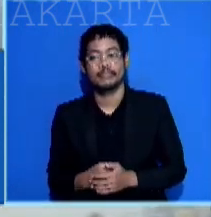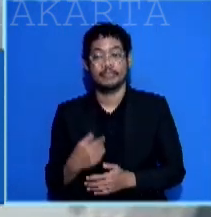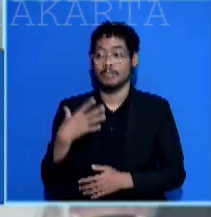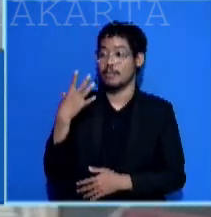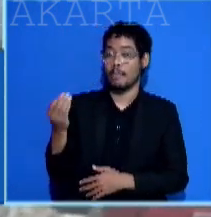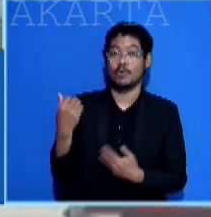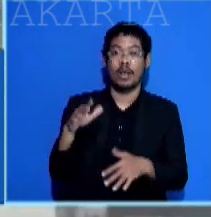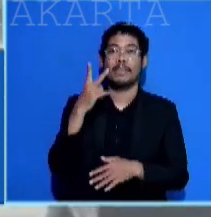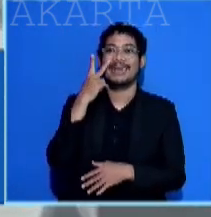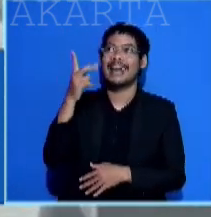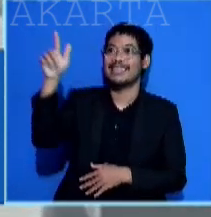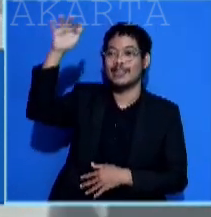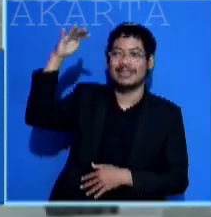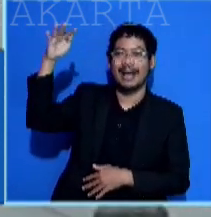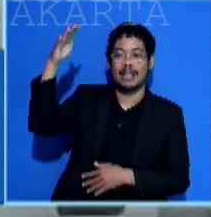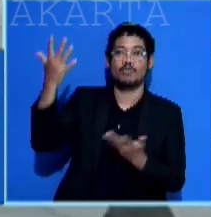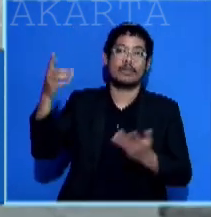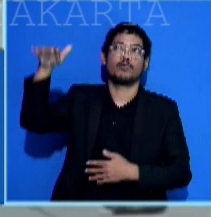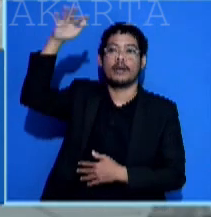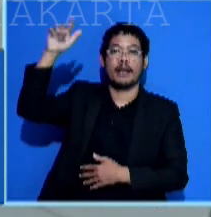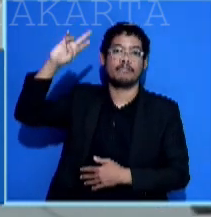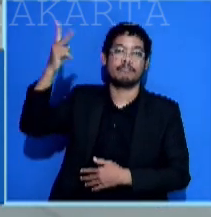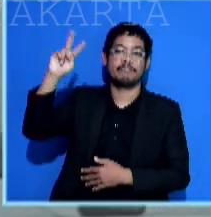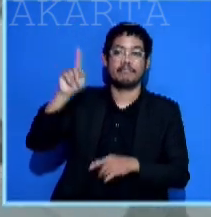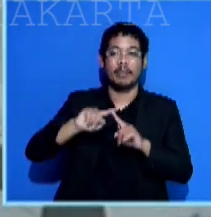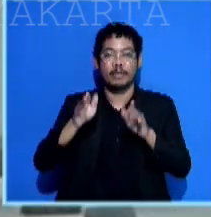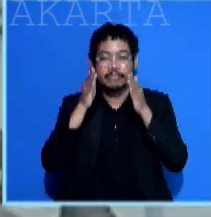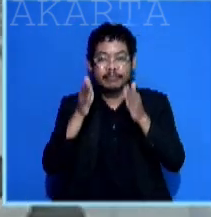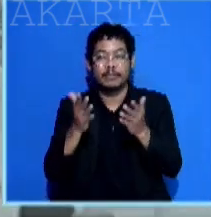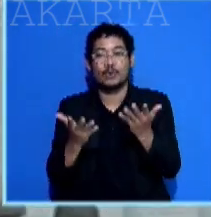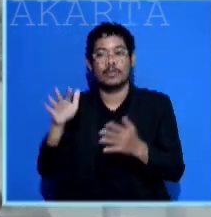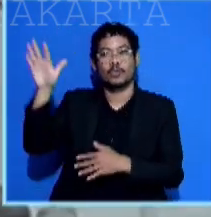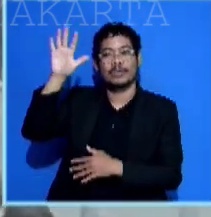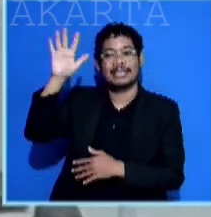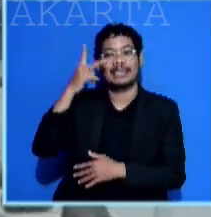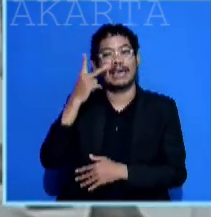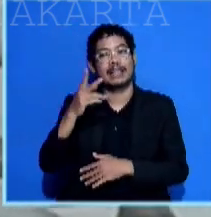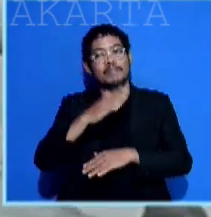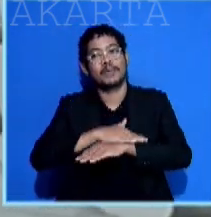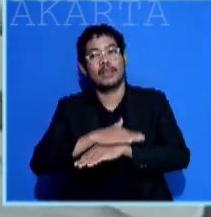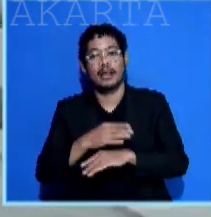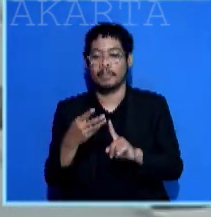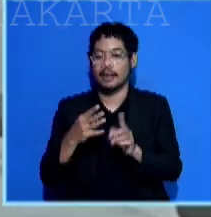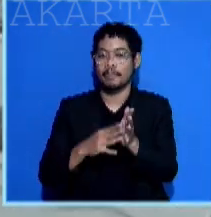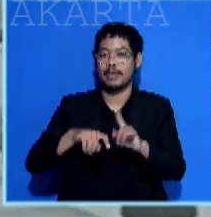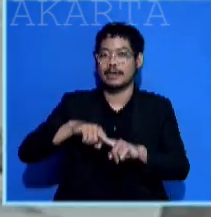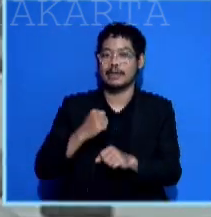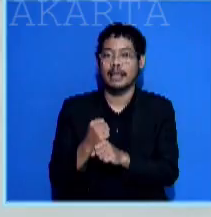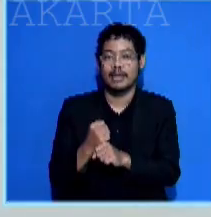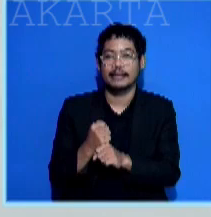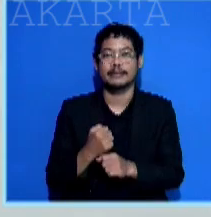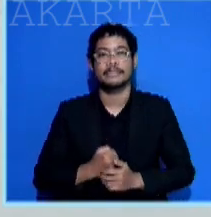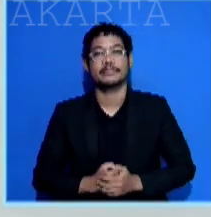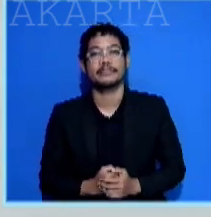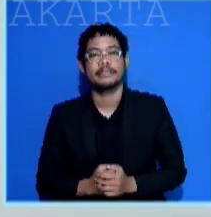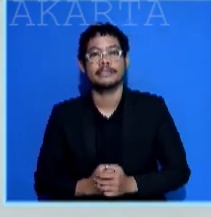perubahan cuaca dalam beberapa waktu terakhir ini dan tetap memperhatikan perakhiran cuaca dari badan meteorologi klimatologi dan